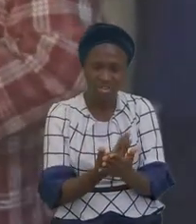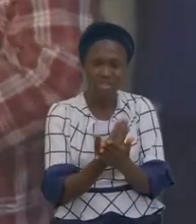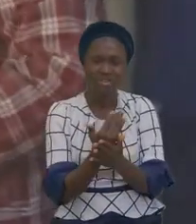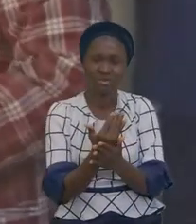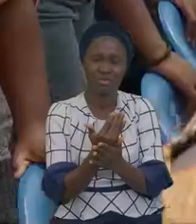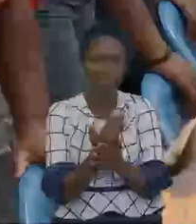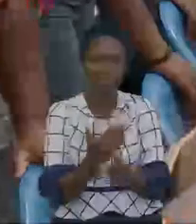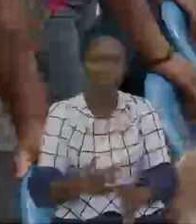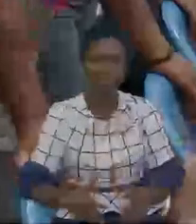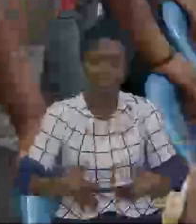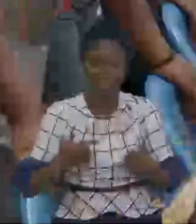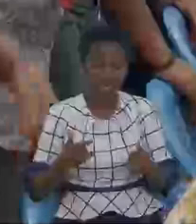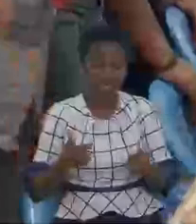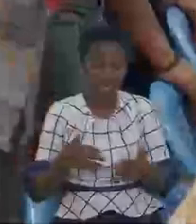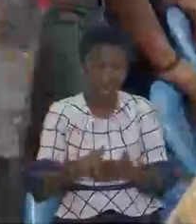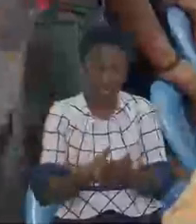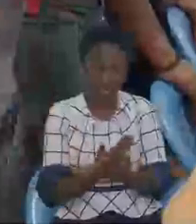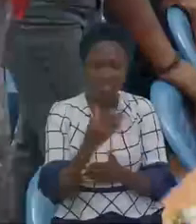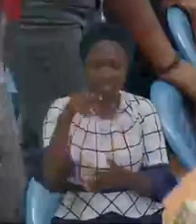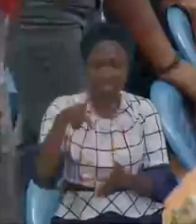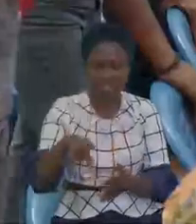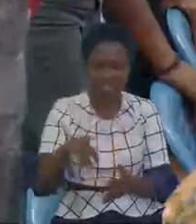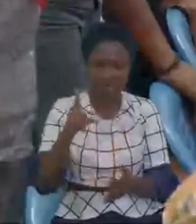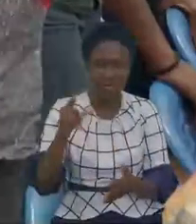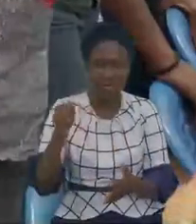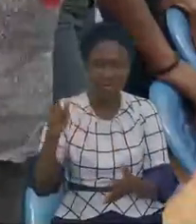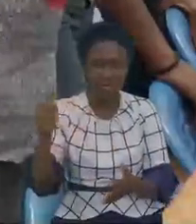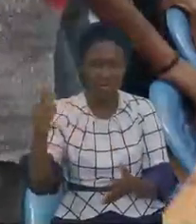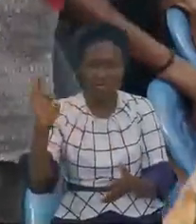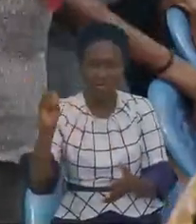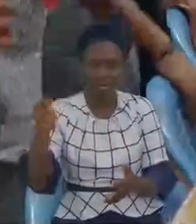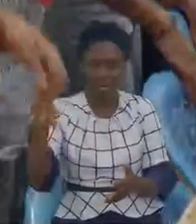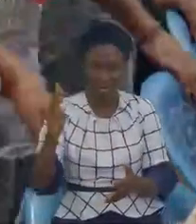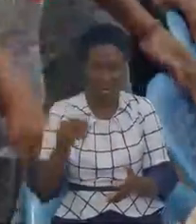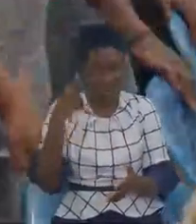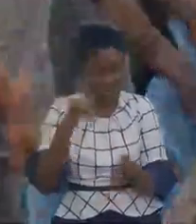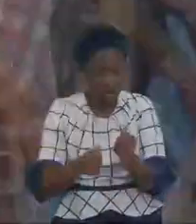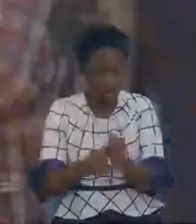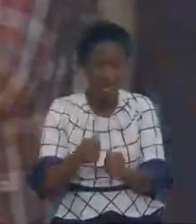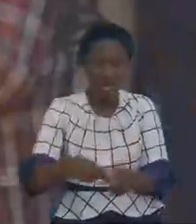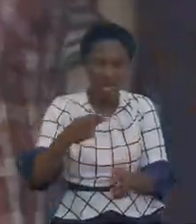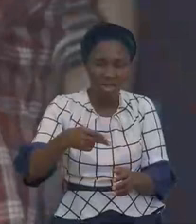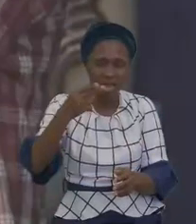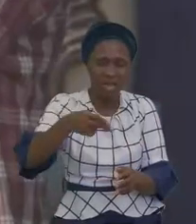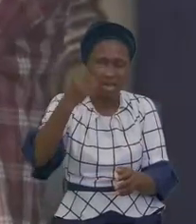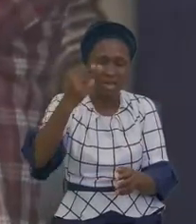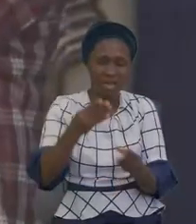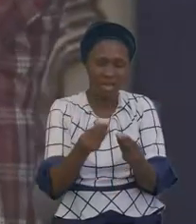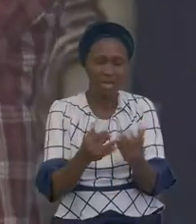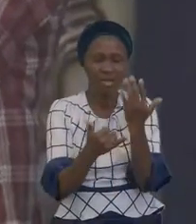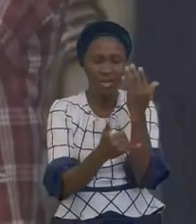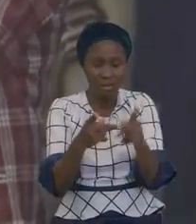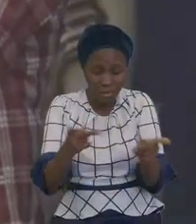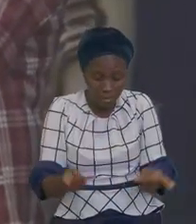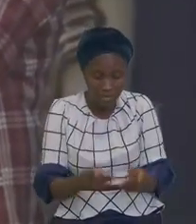pour la terre plus haute et plus haute. Et quand nous arriverons là-bas, tu